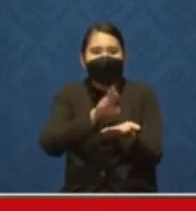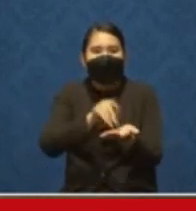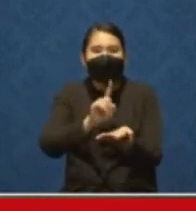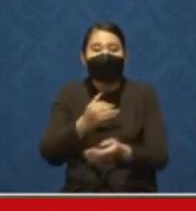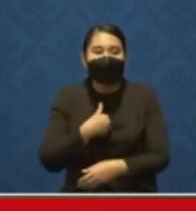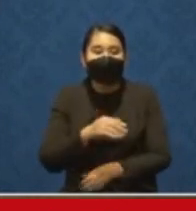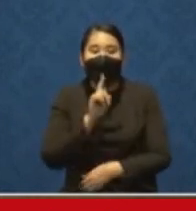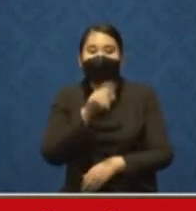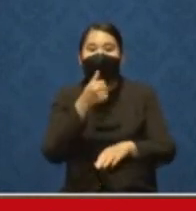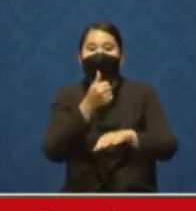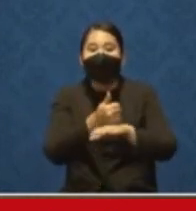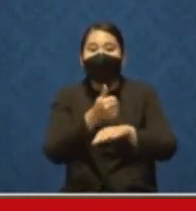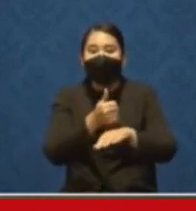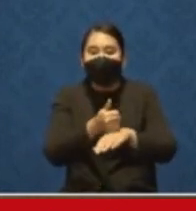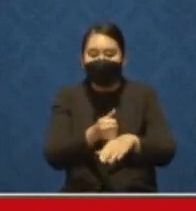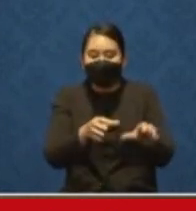นึง